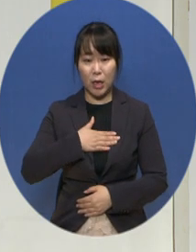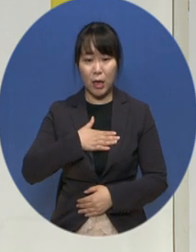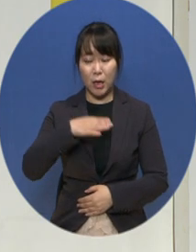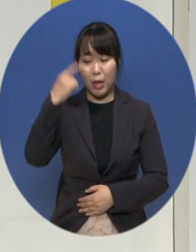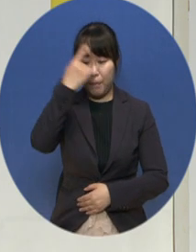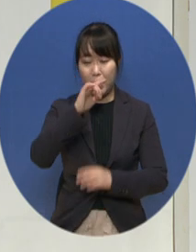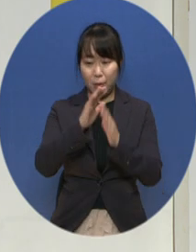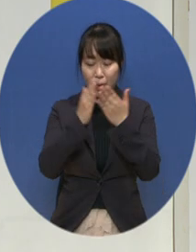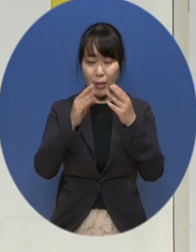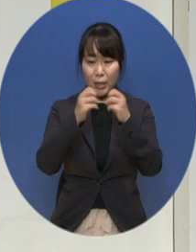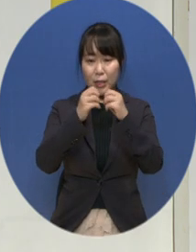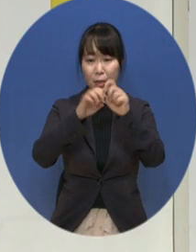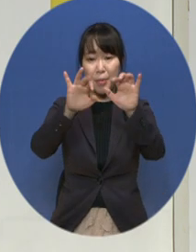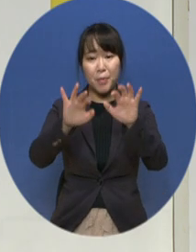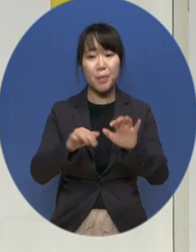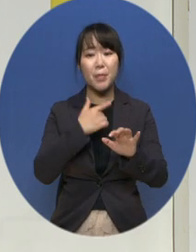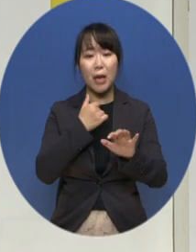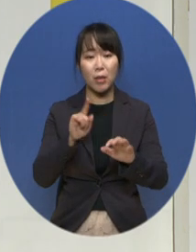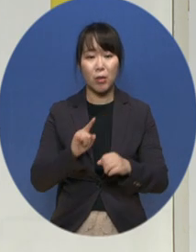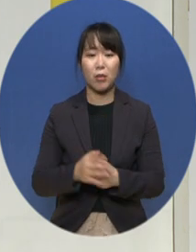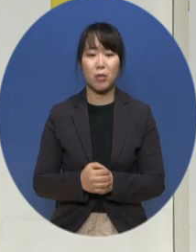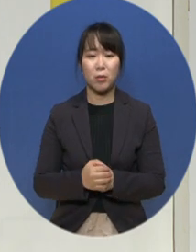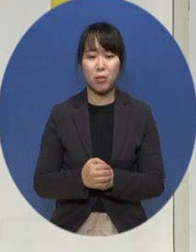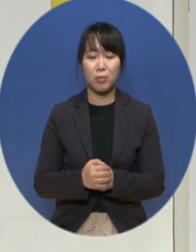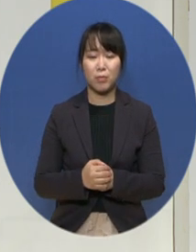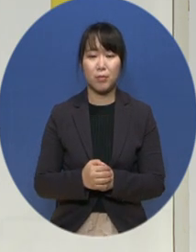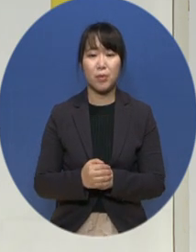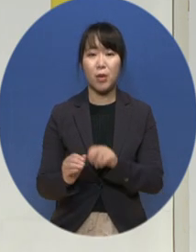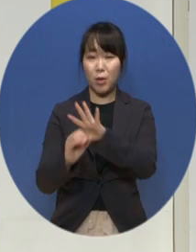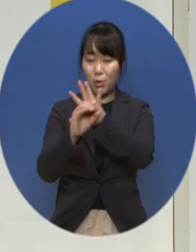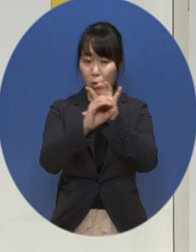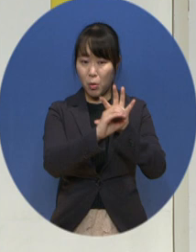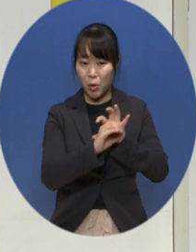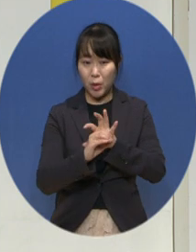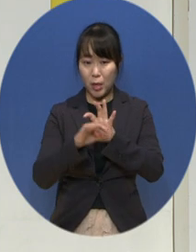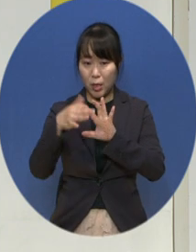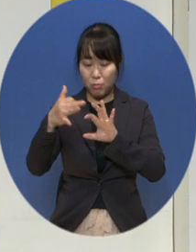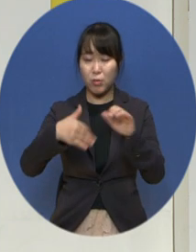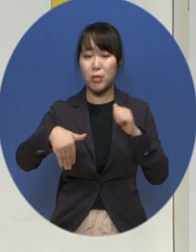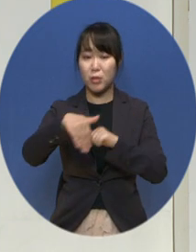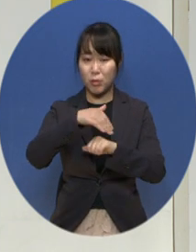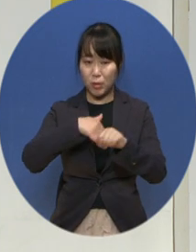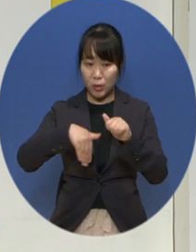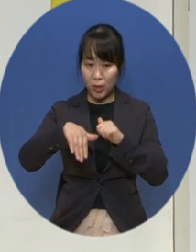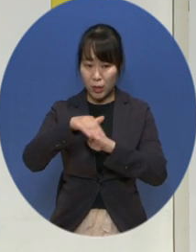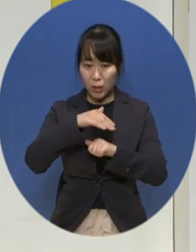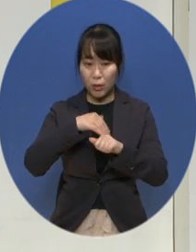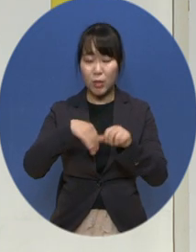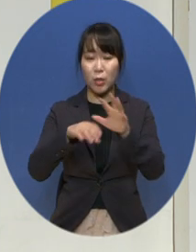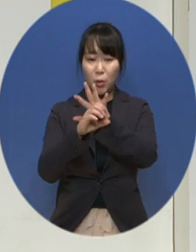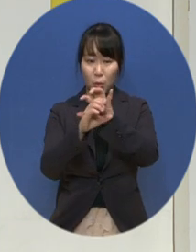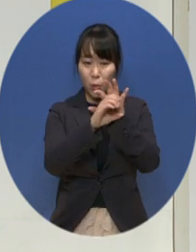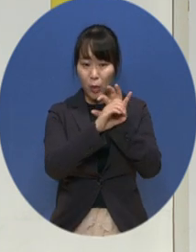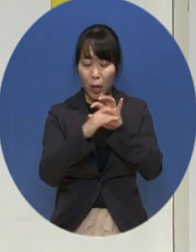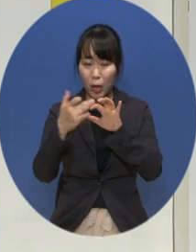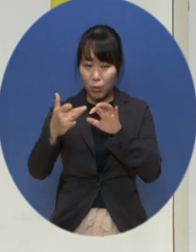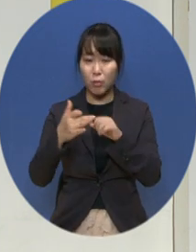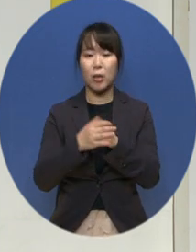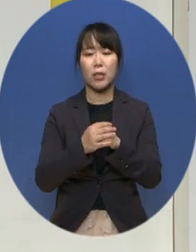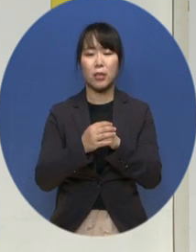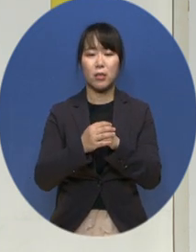이니까 글도 쫓았지만 어떤 거의 그 컬러나 194 태안 1 9 콜라 일부의 에